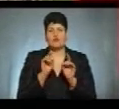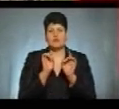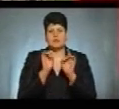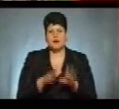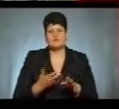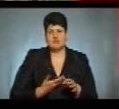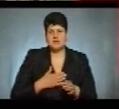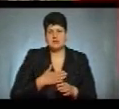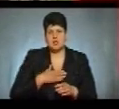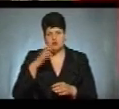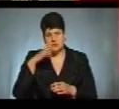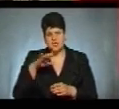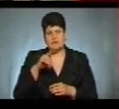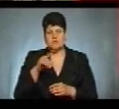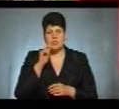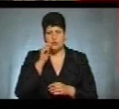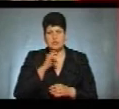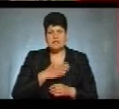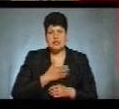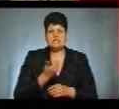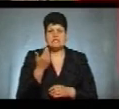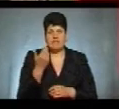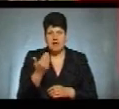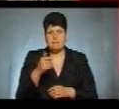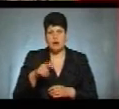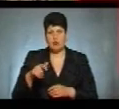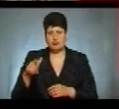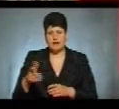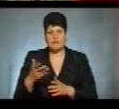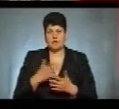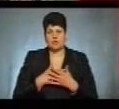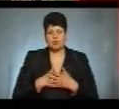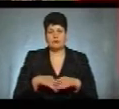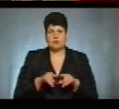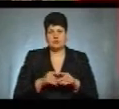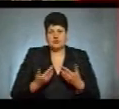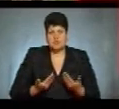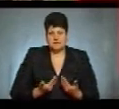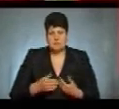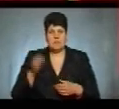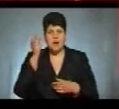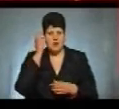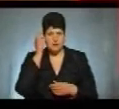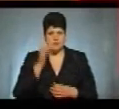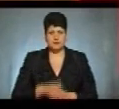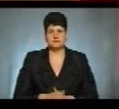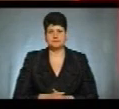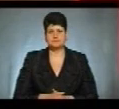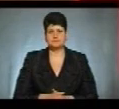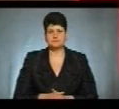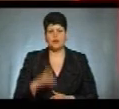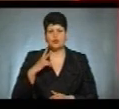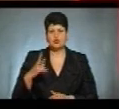за нашу державу, за Україну, за нас з вами, людей, які любимо, також живемо, пригадати.